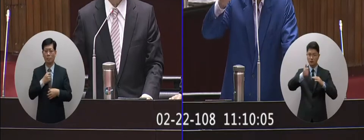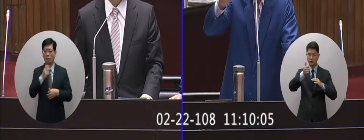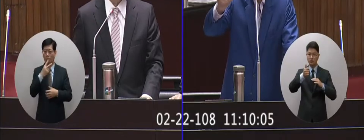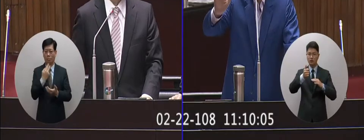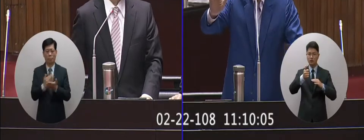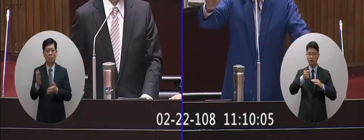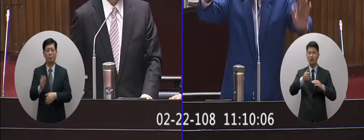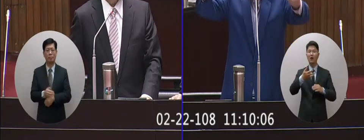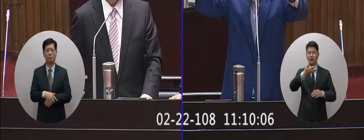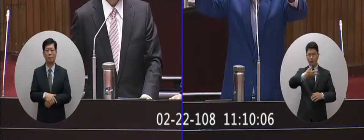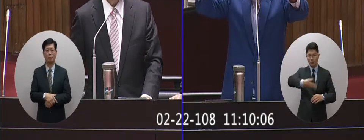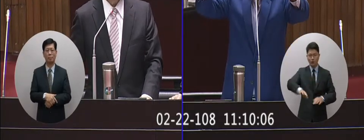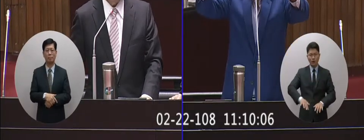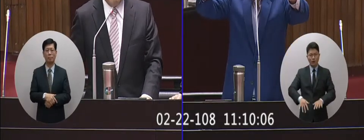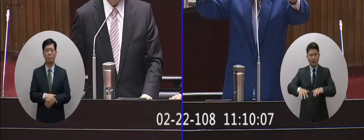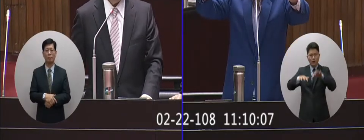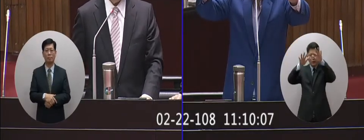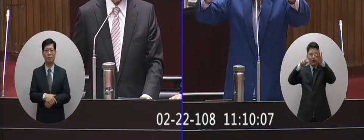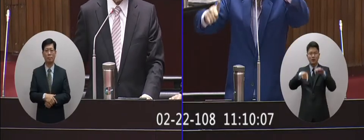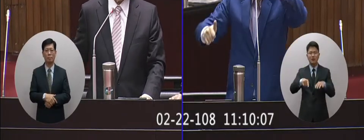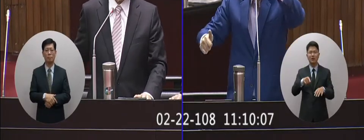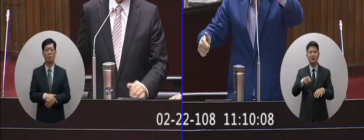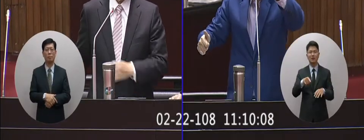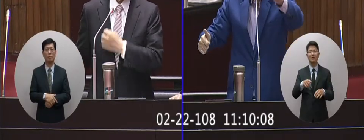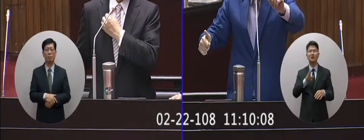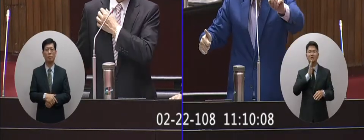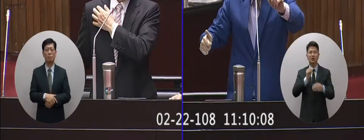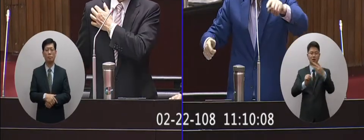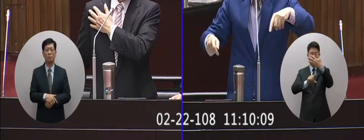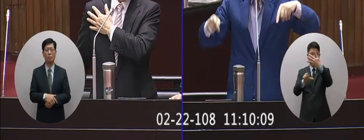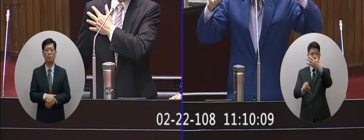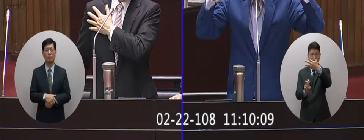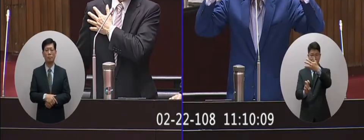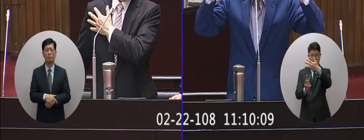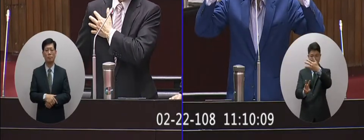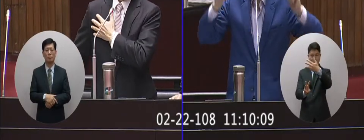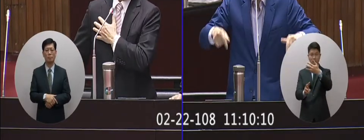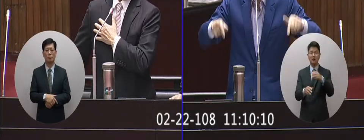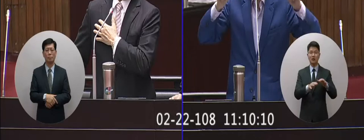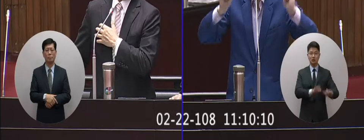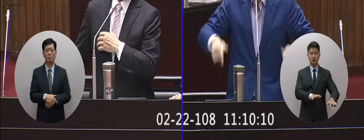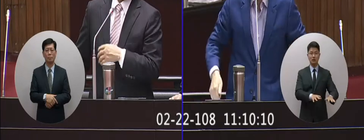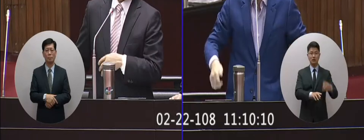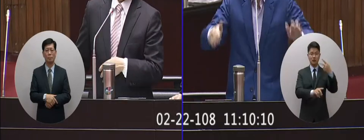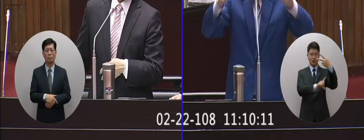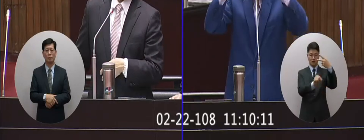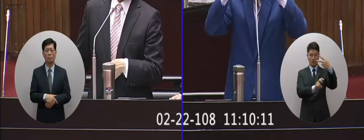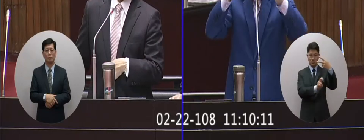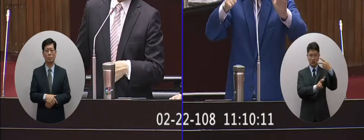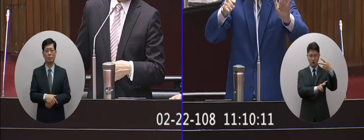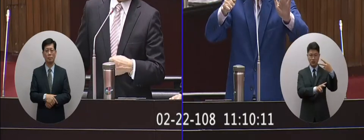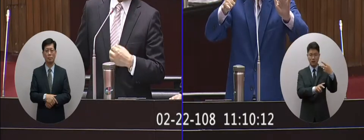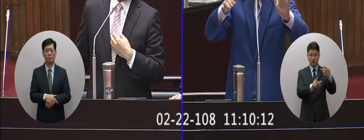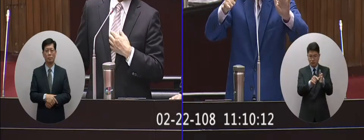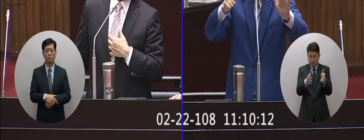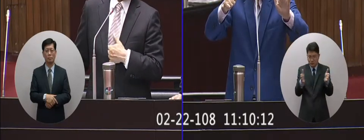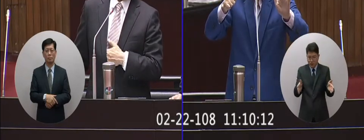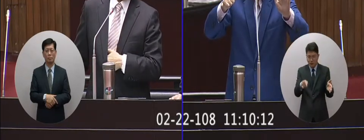好。 淹水已经6个月了，不是我刚才讲说823，今天是2月22日，6个月